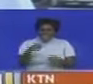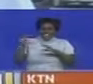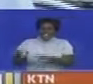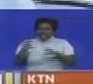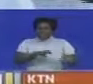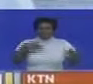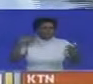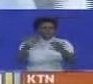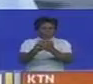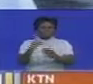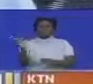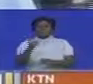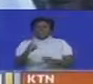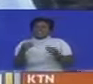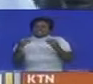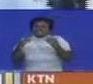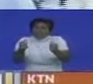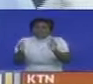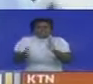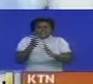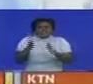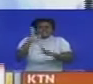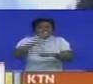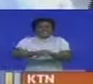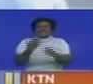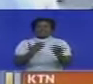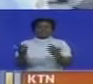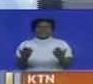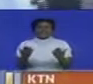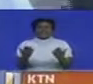lini na suluhu ya haraka itapatikana lini? Hussein Mohamed, KTN Leo, Nairobi.